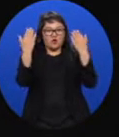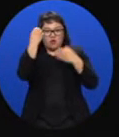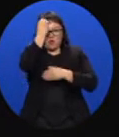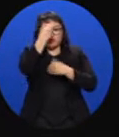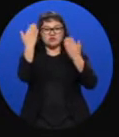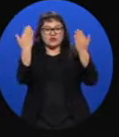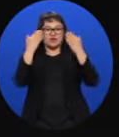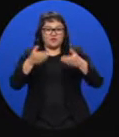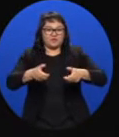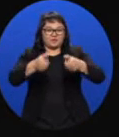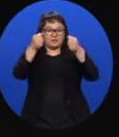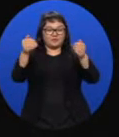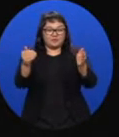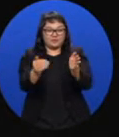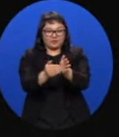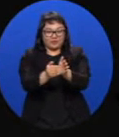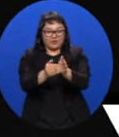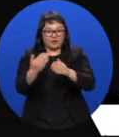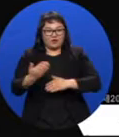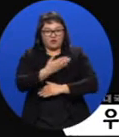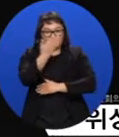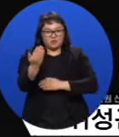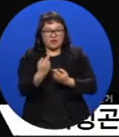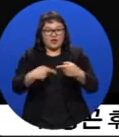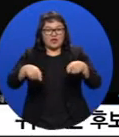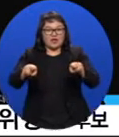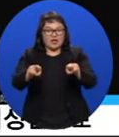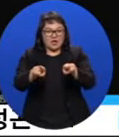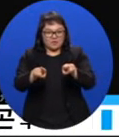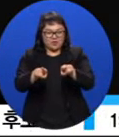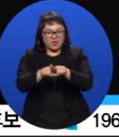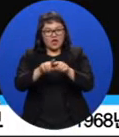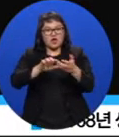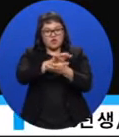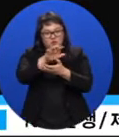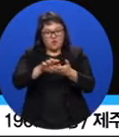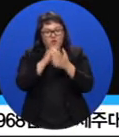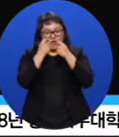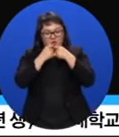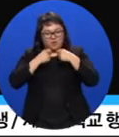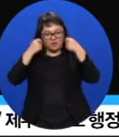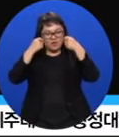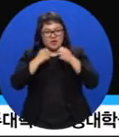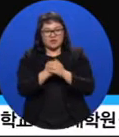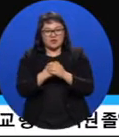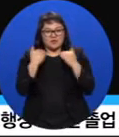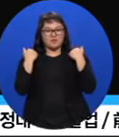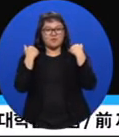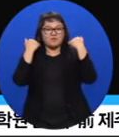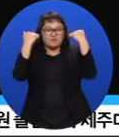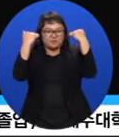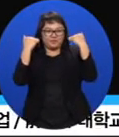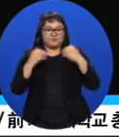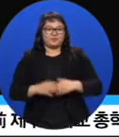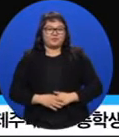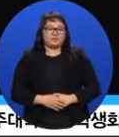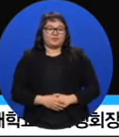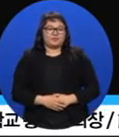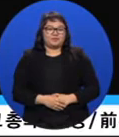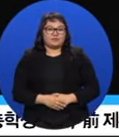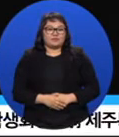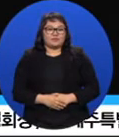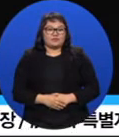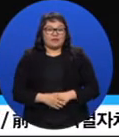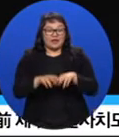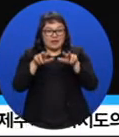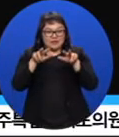고등학교를 졸업했습니다. 여러분과 함께 뒹굴며 웃고 웃으며 성장해 왔습니다.